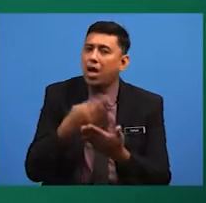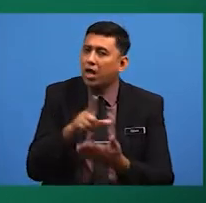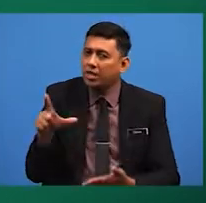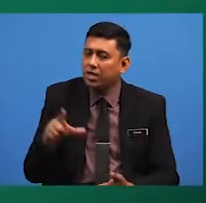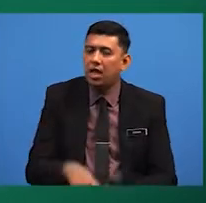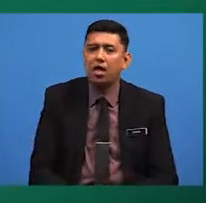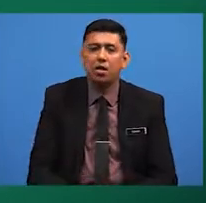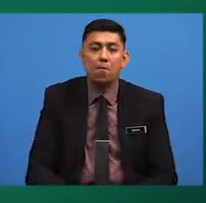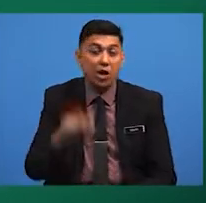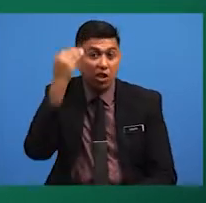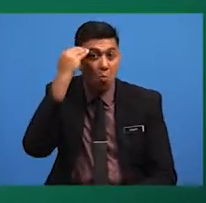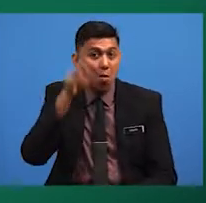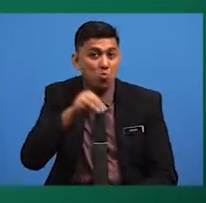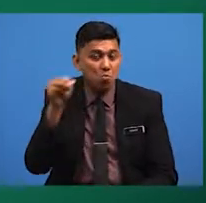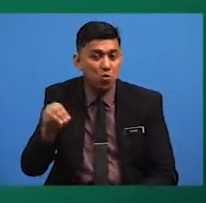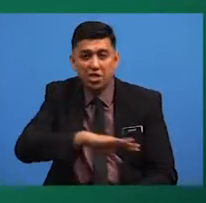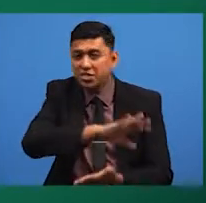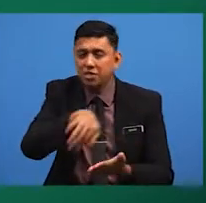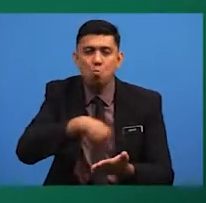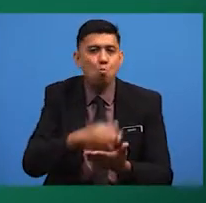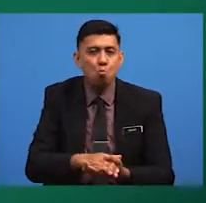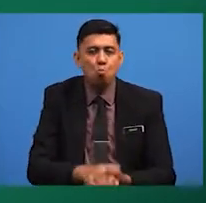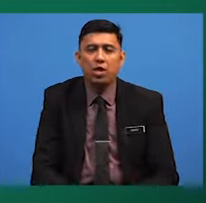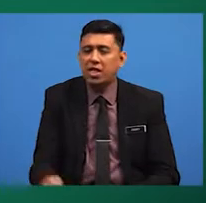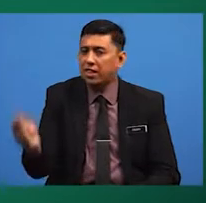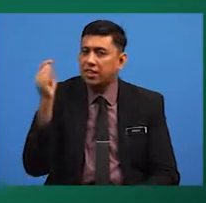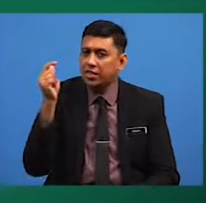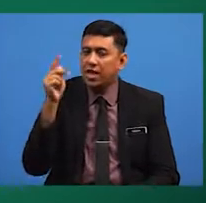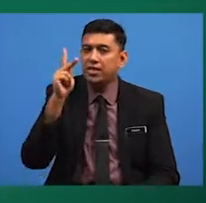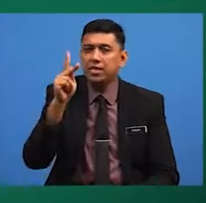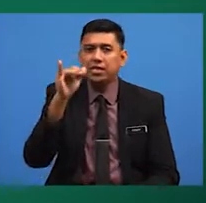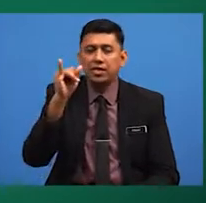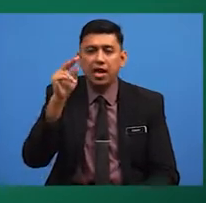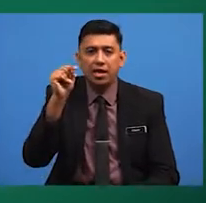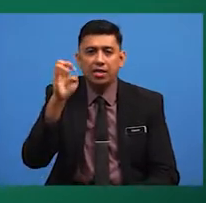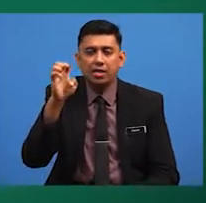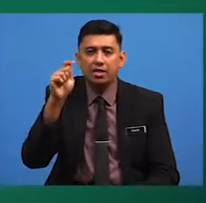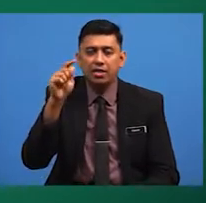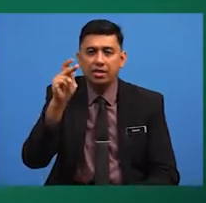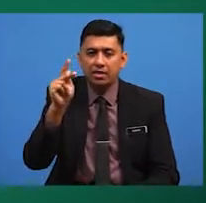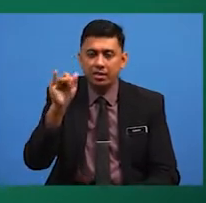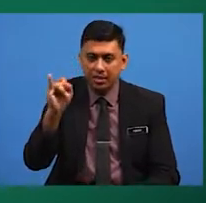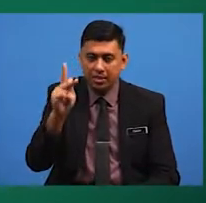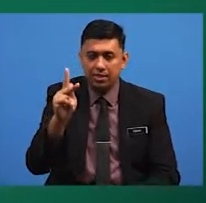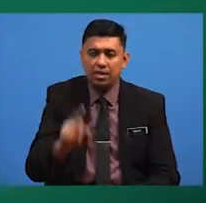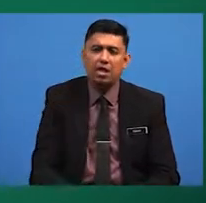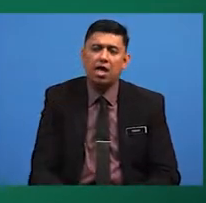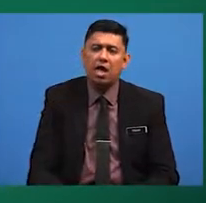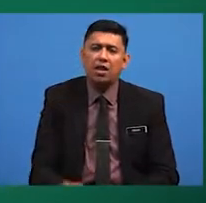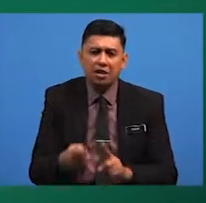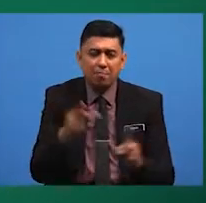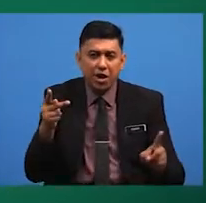untuk pengetahuan murid-murid kalian tenaga kinetik lah tenaga yang terhasil daripada